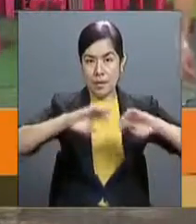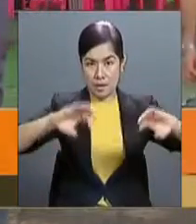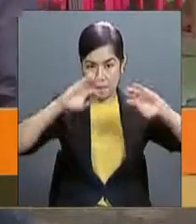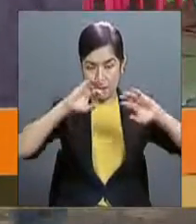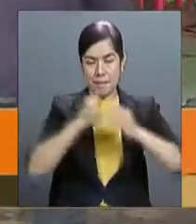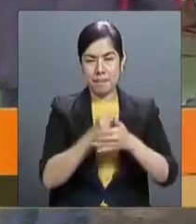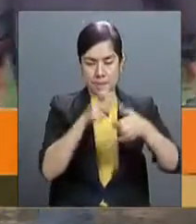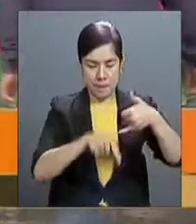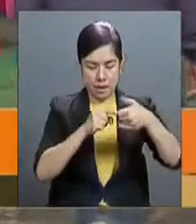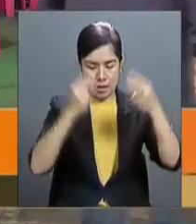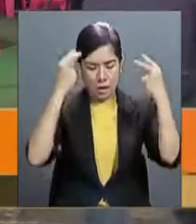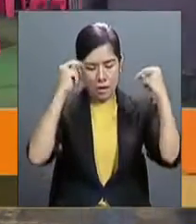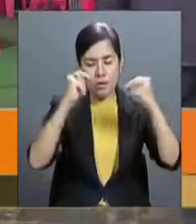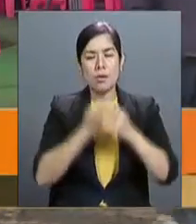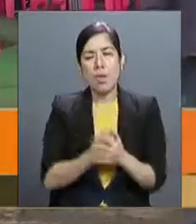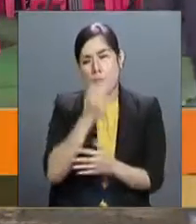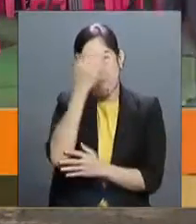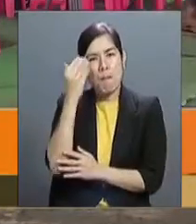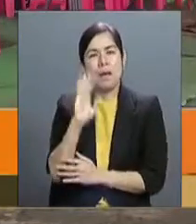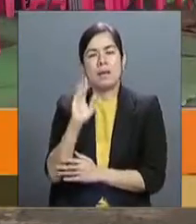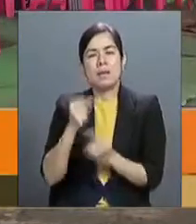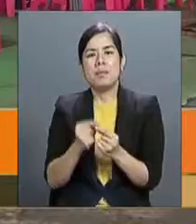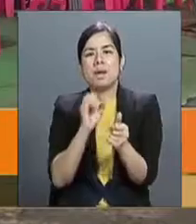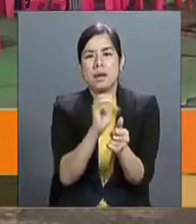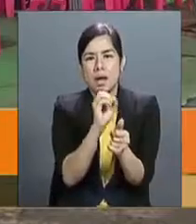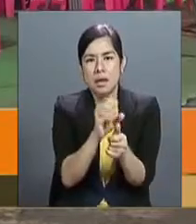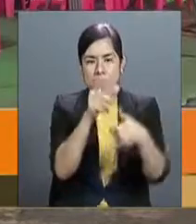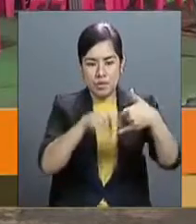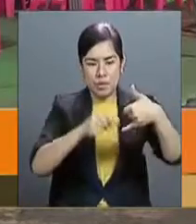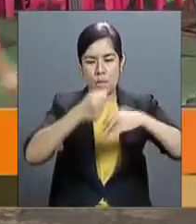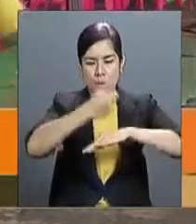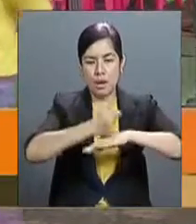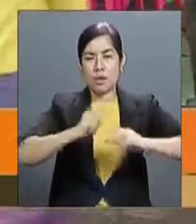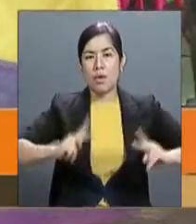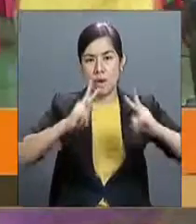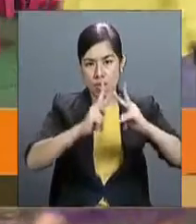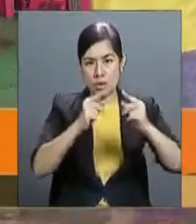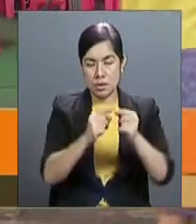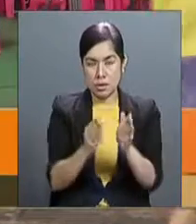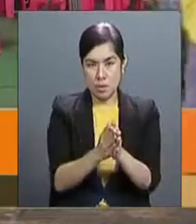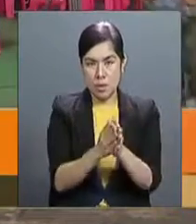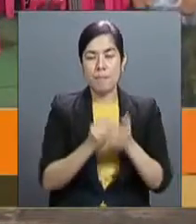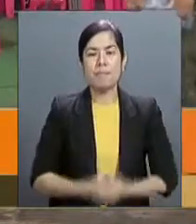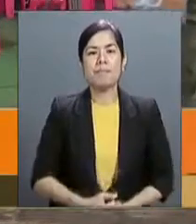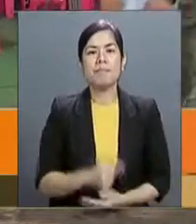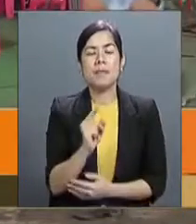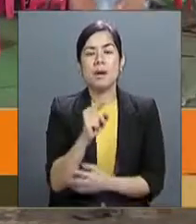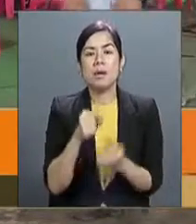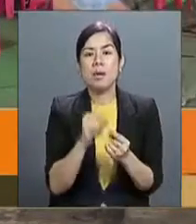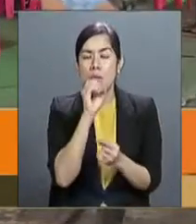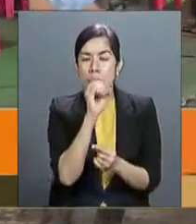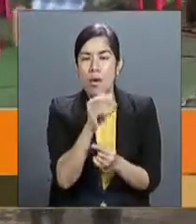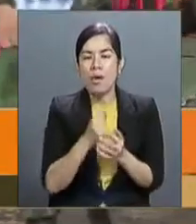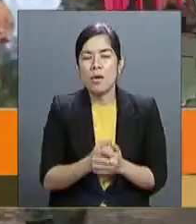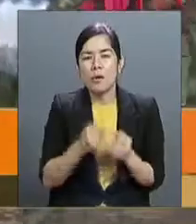ายกรัฐมนตรีก็ไม่ลืมที่จะแนะนำรัฐมนตรีที่ร่วมเดินทางมาในวันนี้ด้วยนะคะพร้อมกับโปรยคำหว